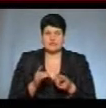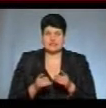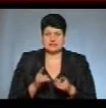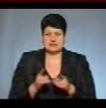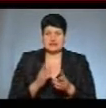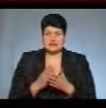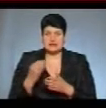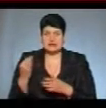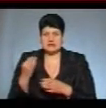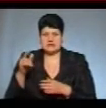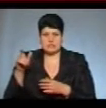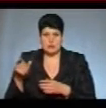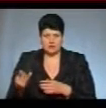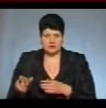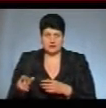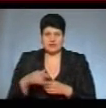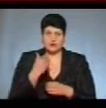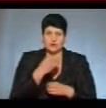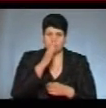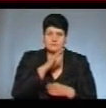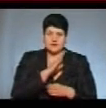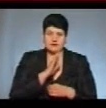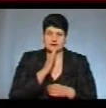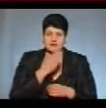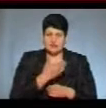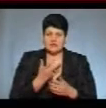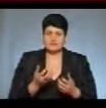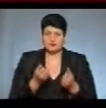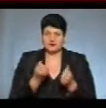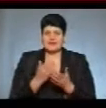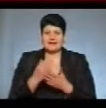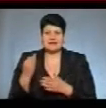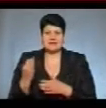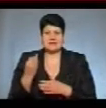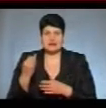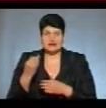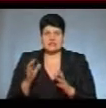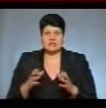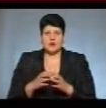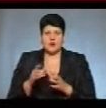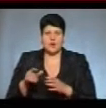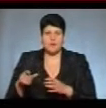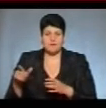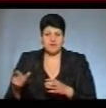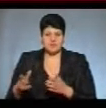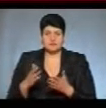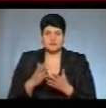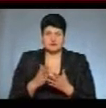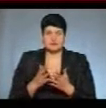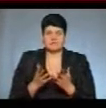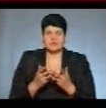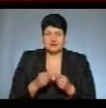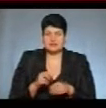Є інтереси людини, його батьків, яких він утримує, є інтереси громади, бо є певна кількість